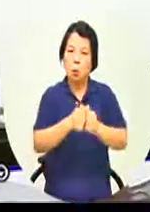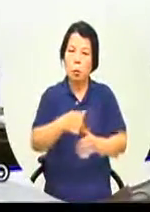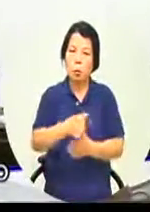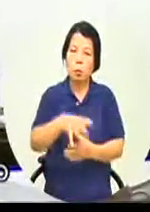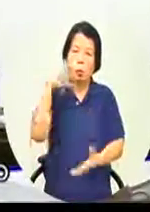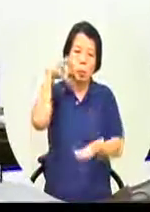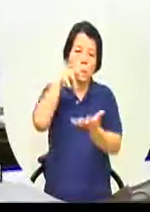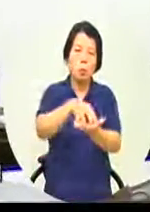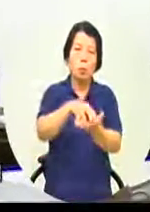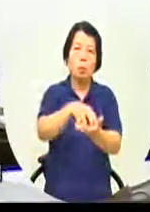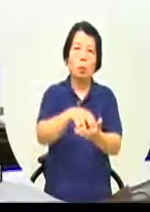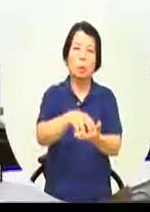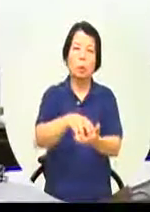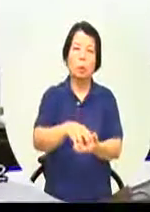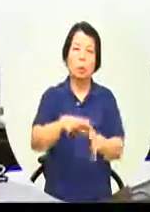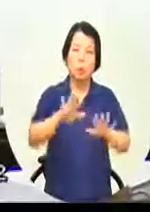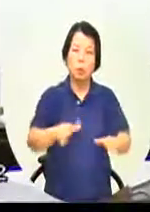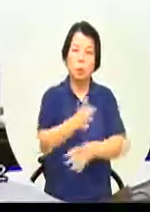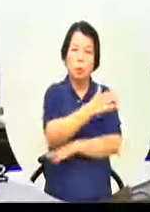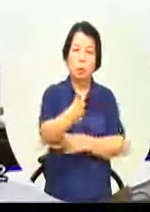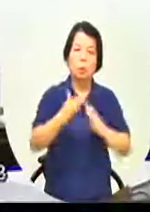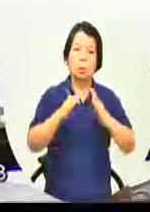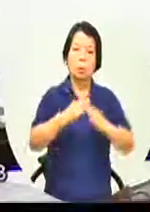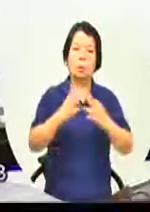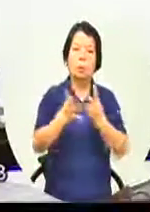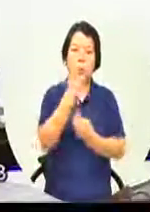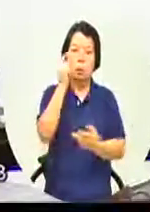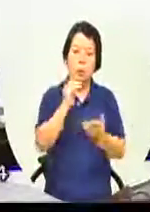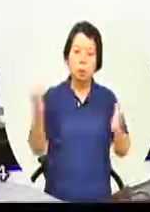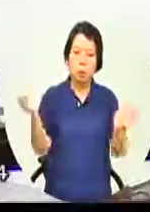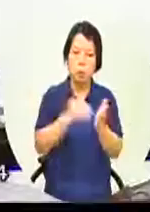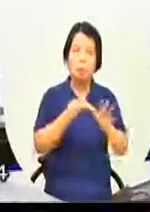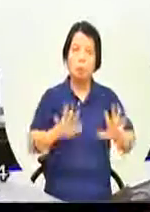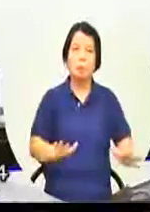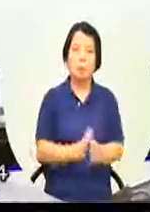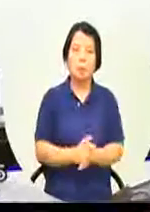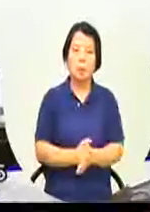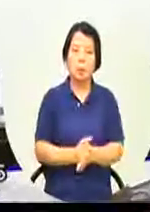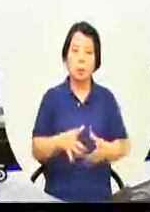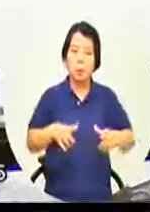概有几公顷？从县市合并到现在是几公顷变成几公顷？